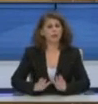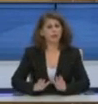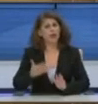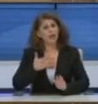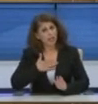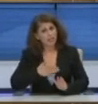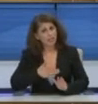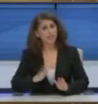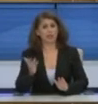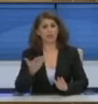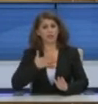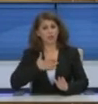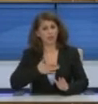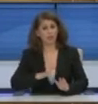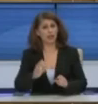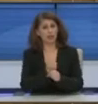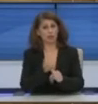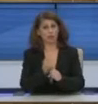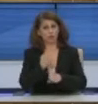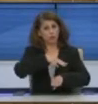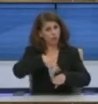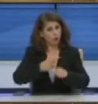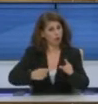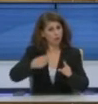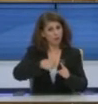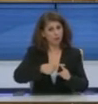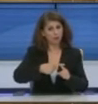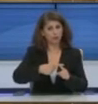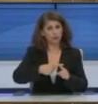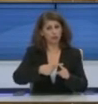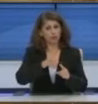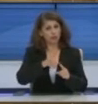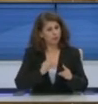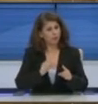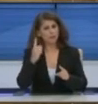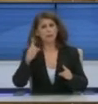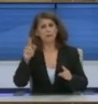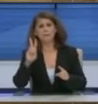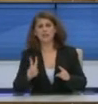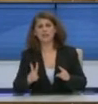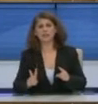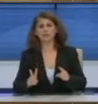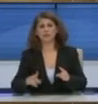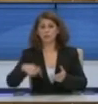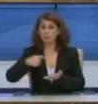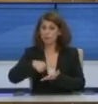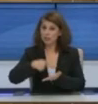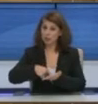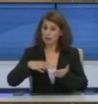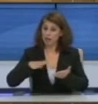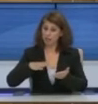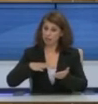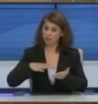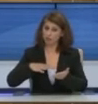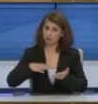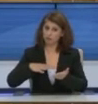αλλά μπορεί να θέλει να δουλέψει 2 ώρες παραπάνω για να πάρει μία Παρασκευή πληρωμένης